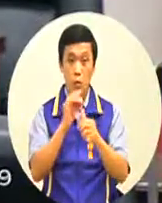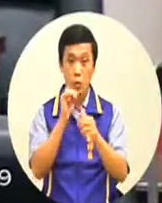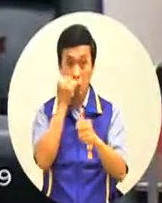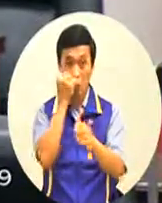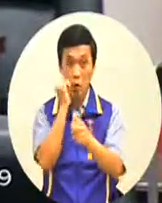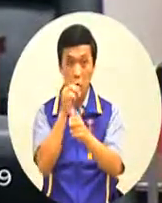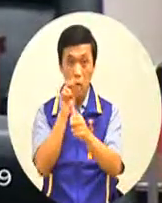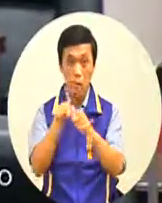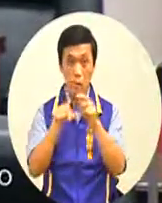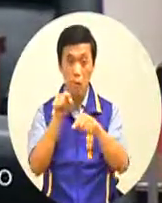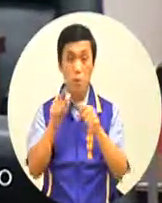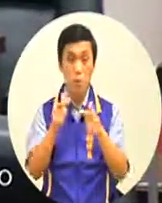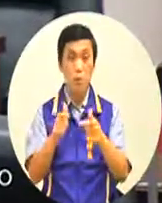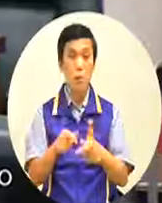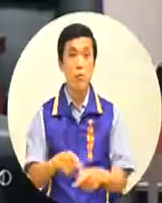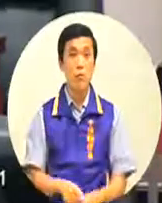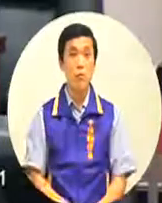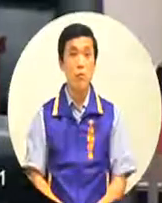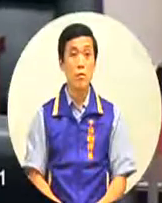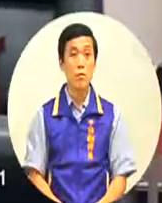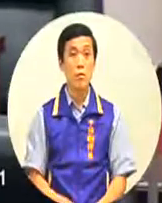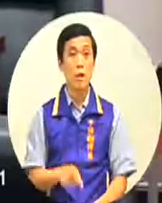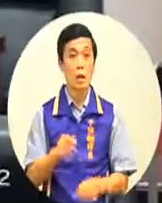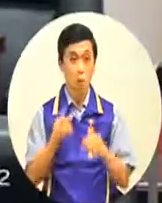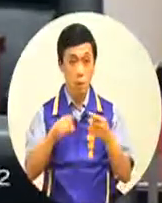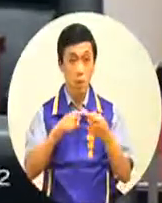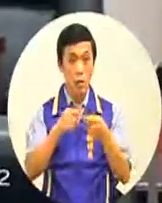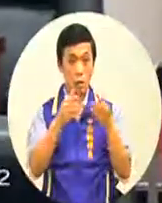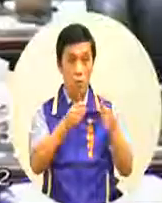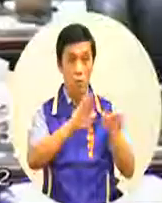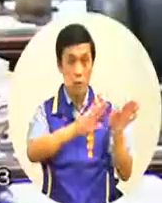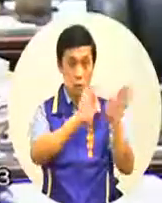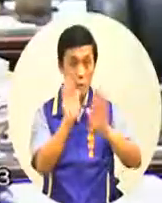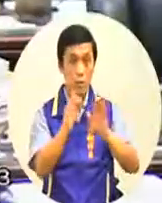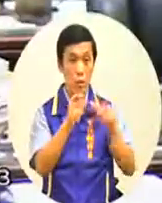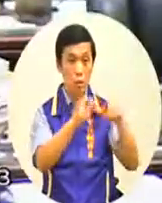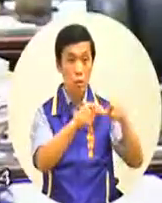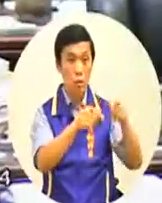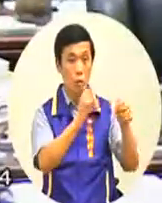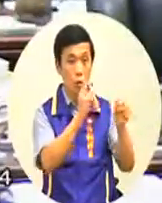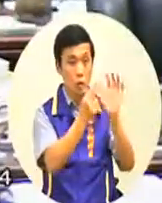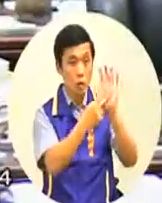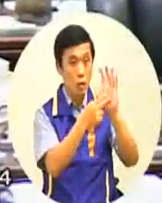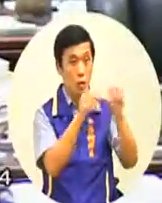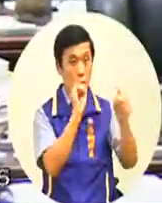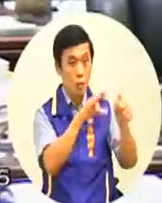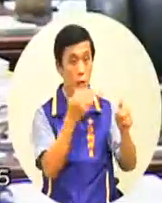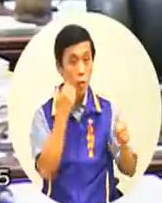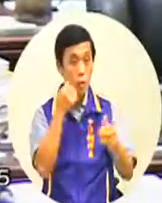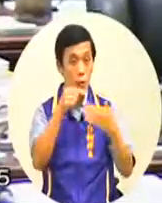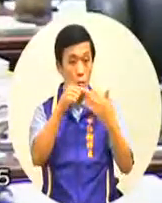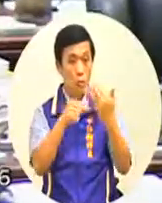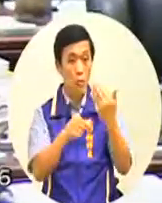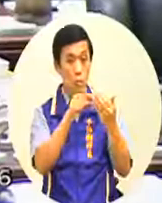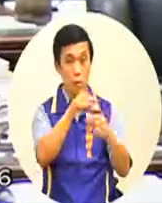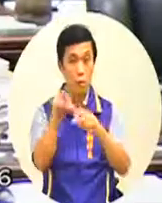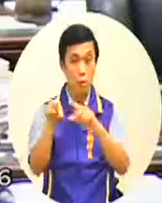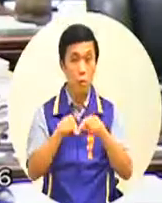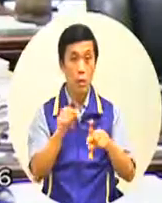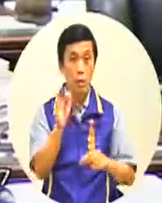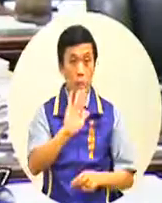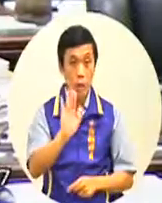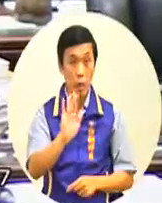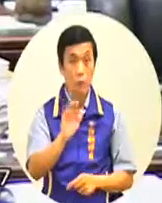啦。哎，袂使安，你先讲，甲这个情形讲给业者知影，讲你也无照车的规定行，我是要来罚